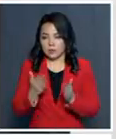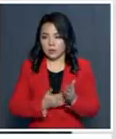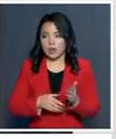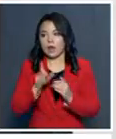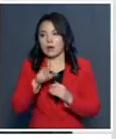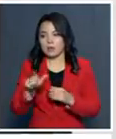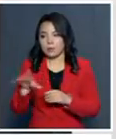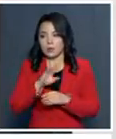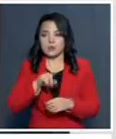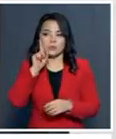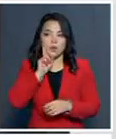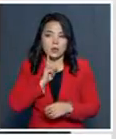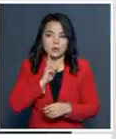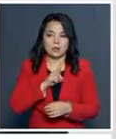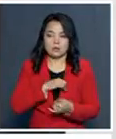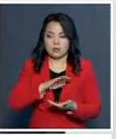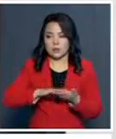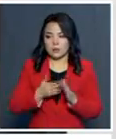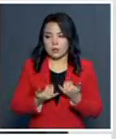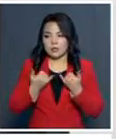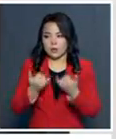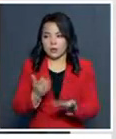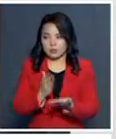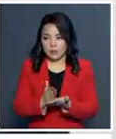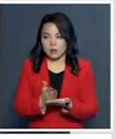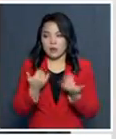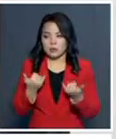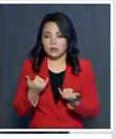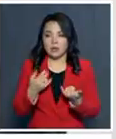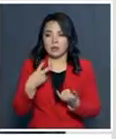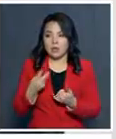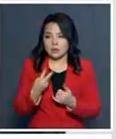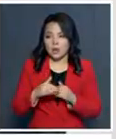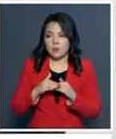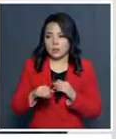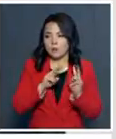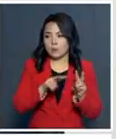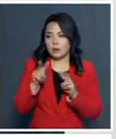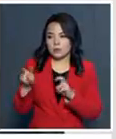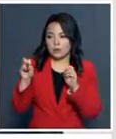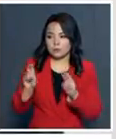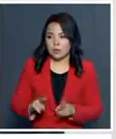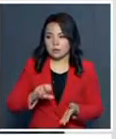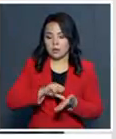жағдай жасау мемлекеттік органдарда. Екінші бағыты ол жаңағы қоғамдық бақылауды арттыру.